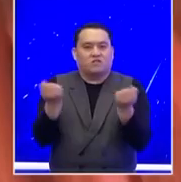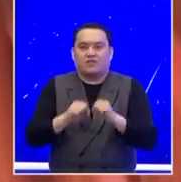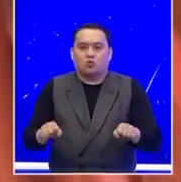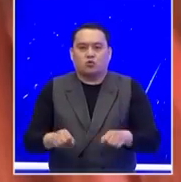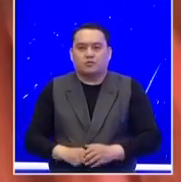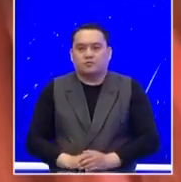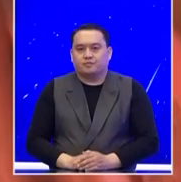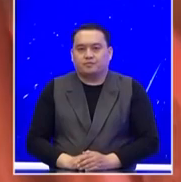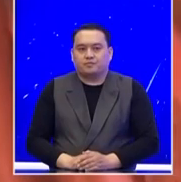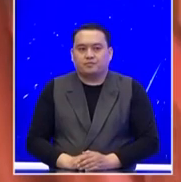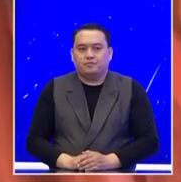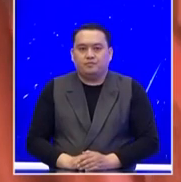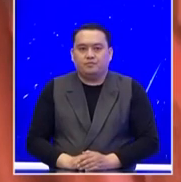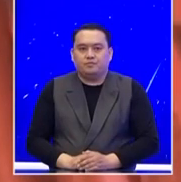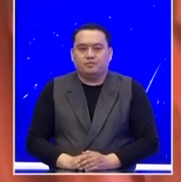нечем.